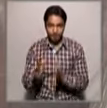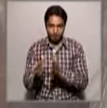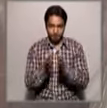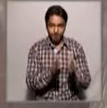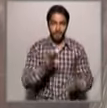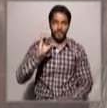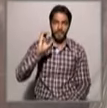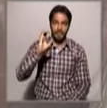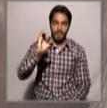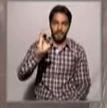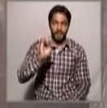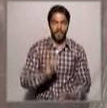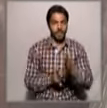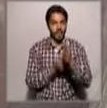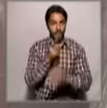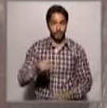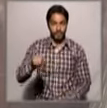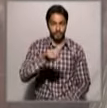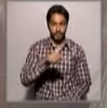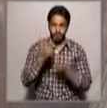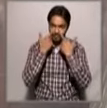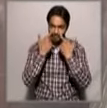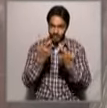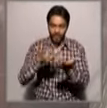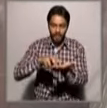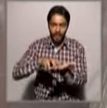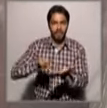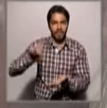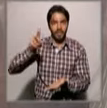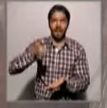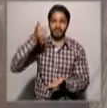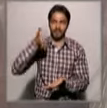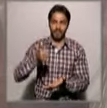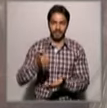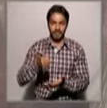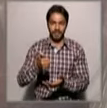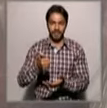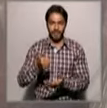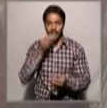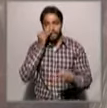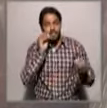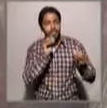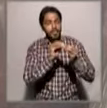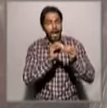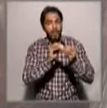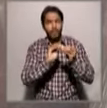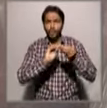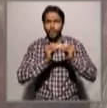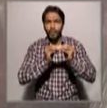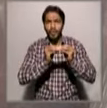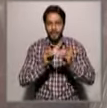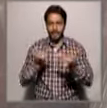وأخواتنا، يعني تقوى الله أولى لكم. قضية التعارف عن طريق النت هذه نوع من